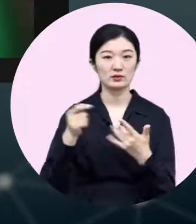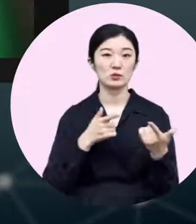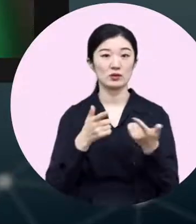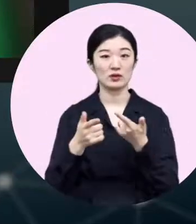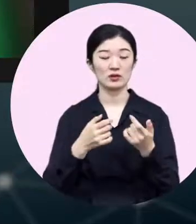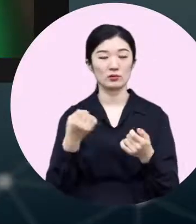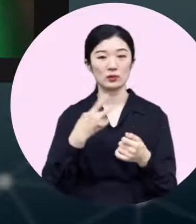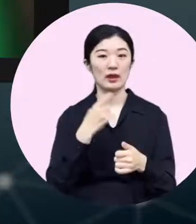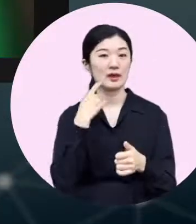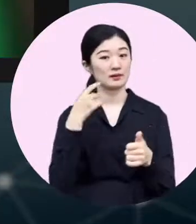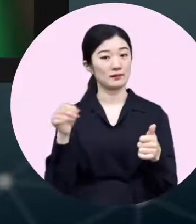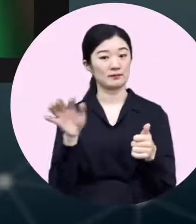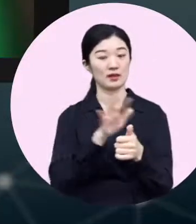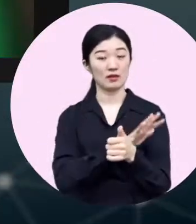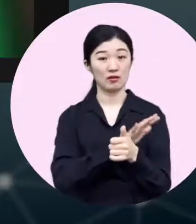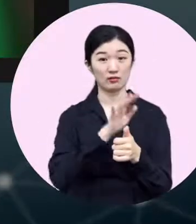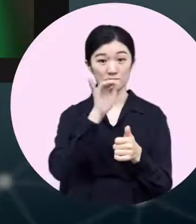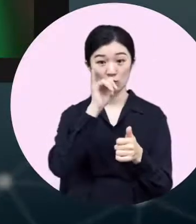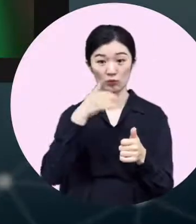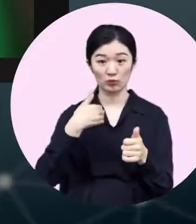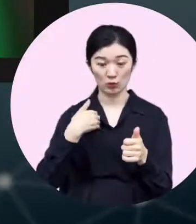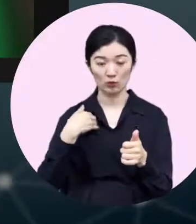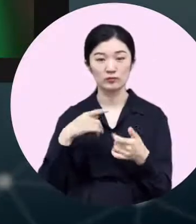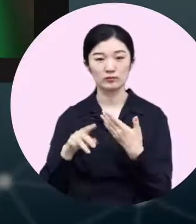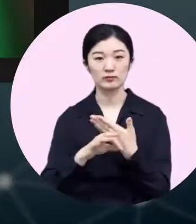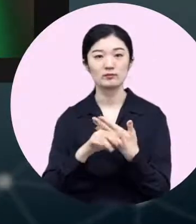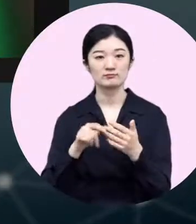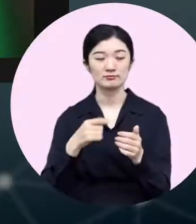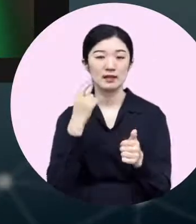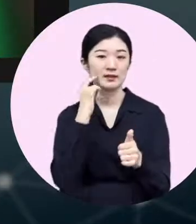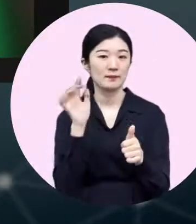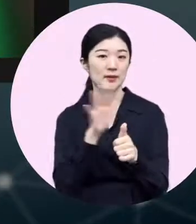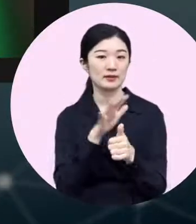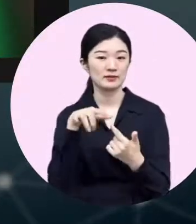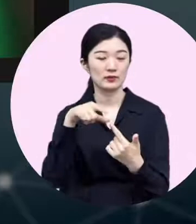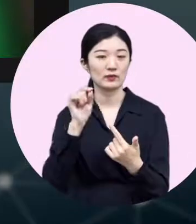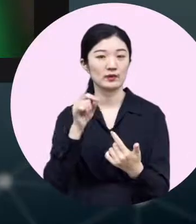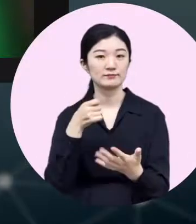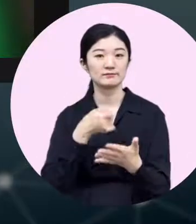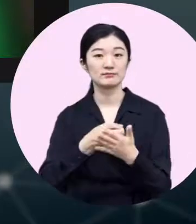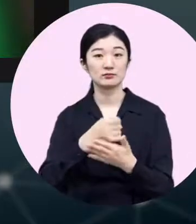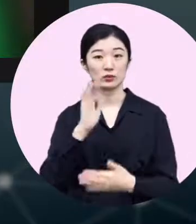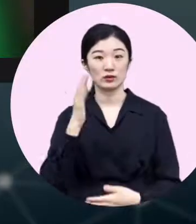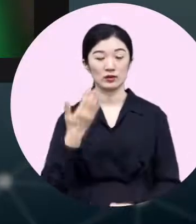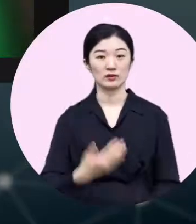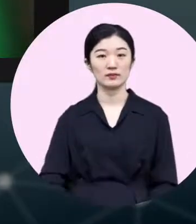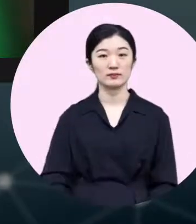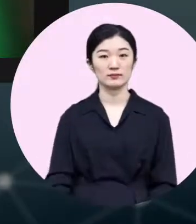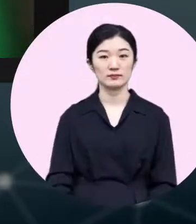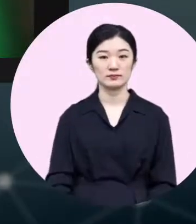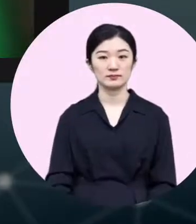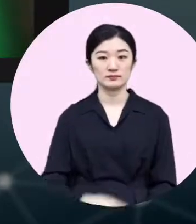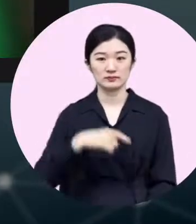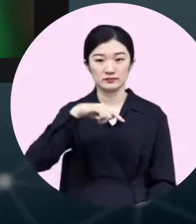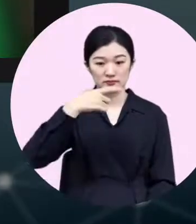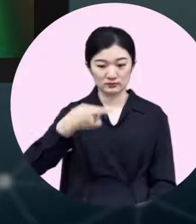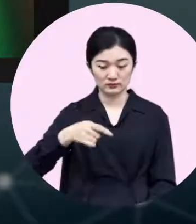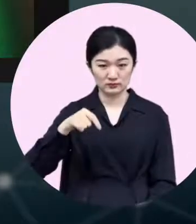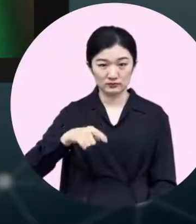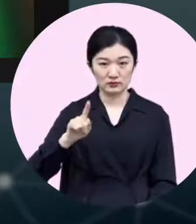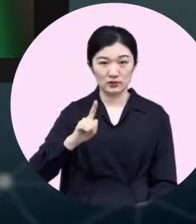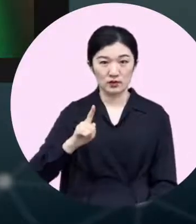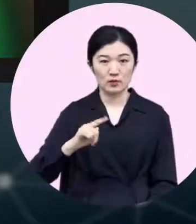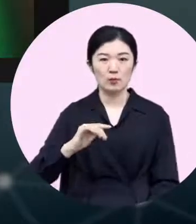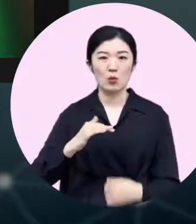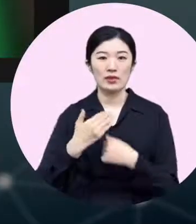가상 배경도 있으시면 필요한 경우에는 활용하실 수 있겠죠. 자, 그 다음에 아래에 보시면 이제 보안이라는 버튼이